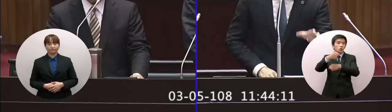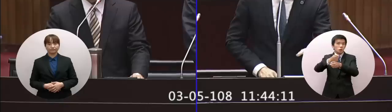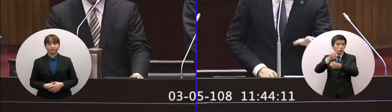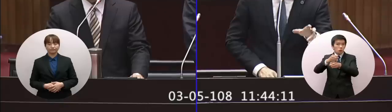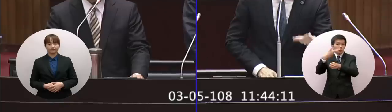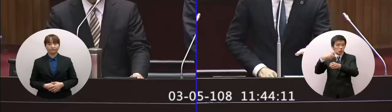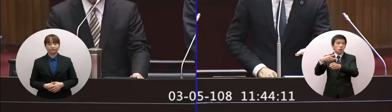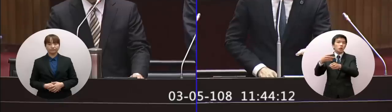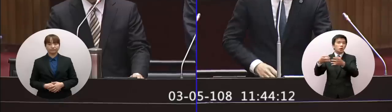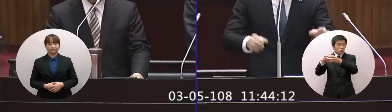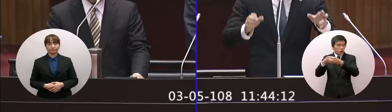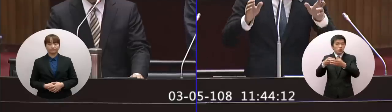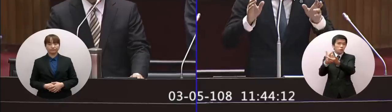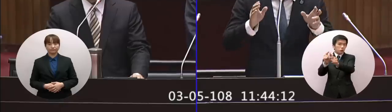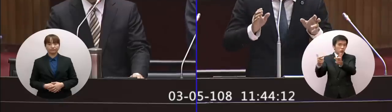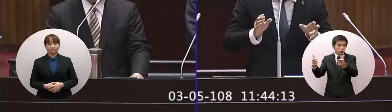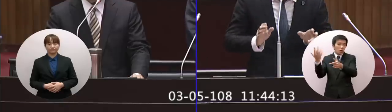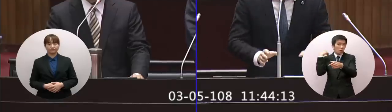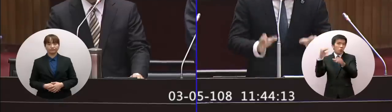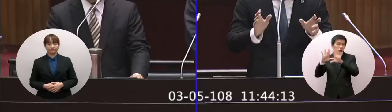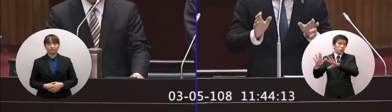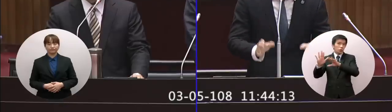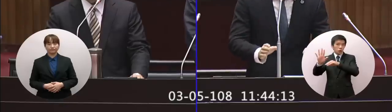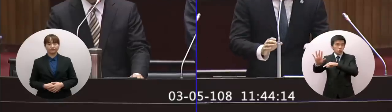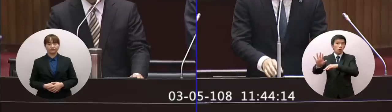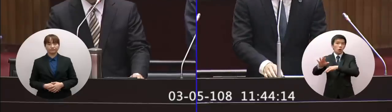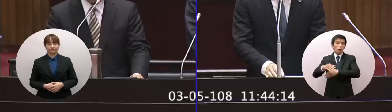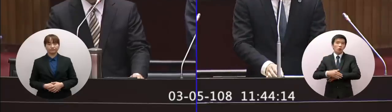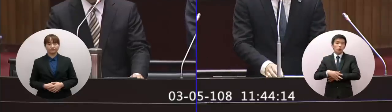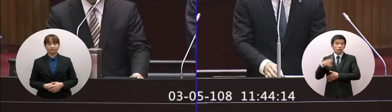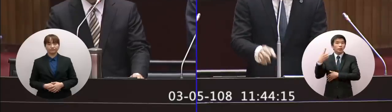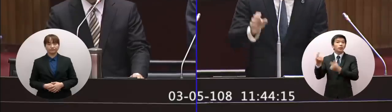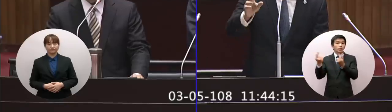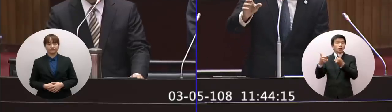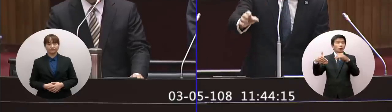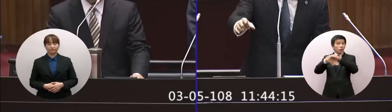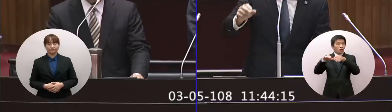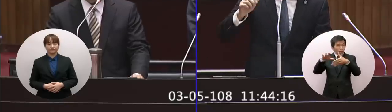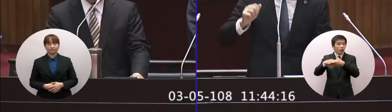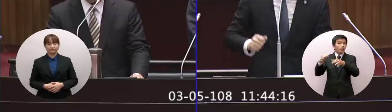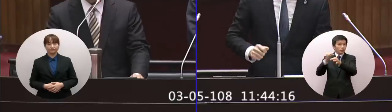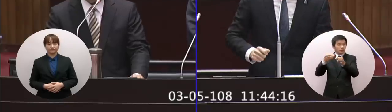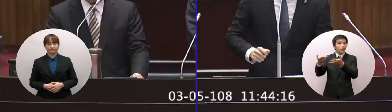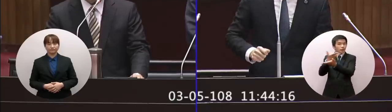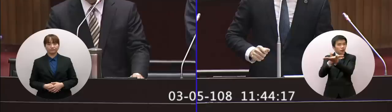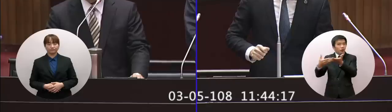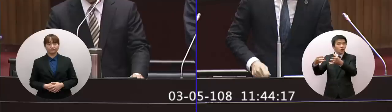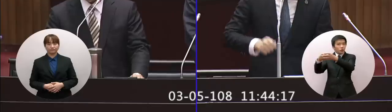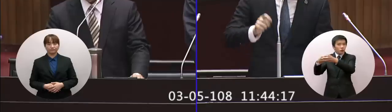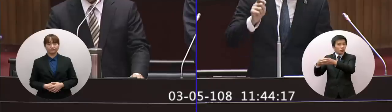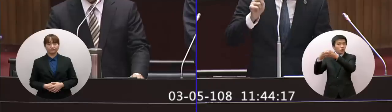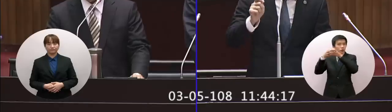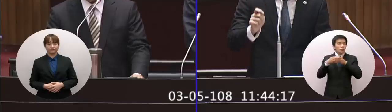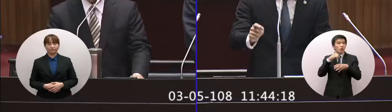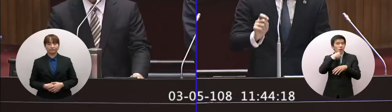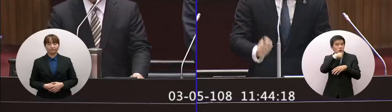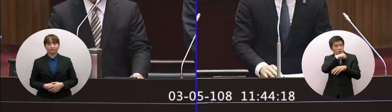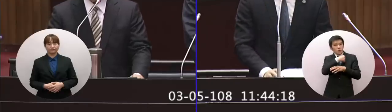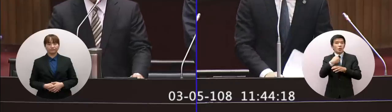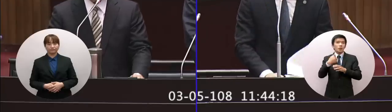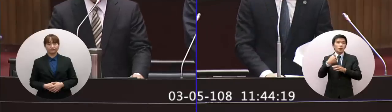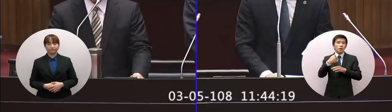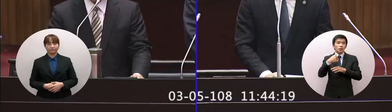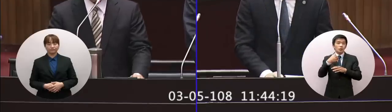统促团体背景的人，伊是用经贸文化交流的这个名义来组团来台湾，啊，实际上是